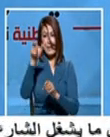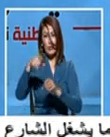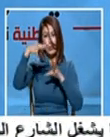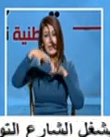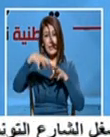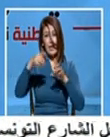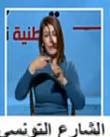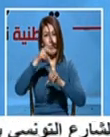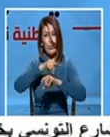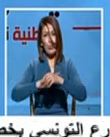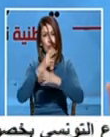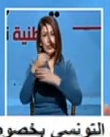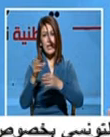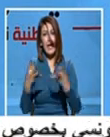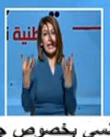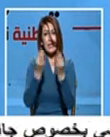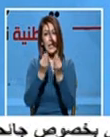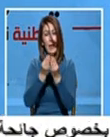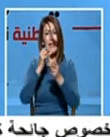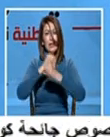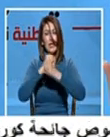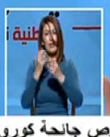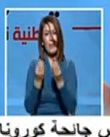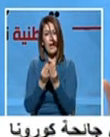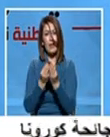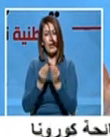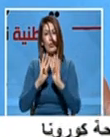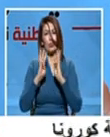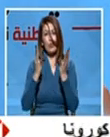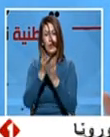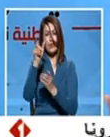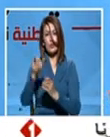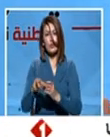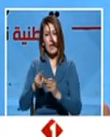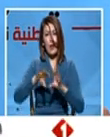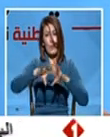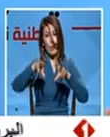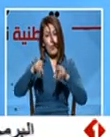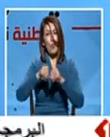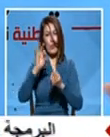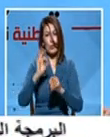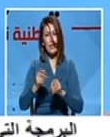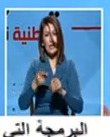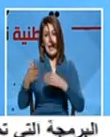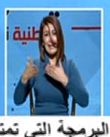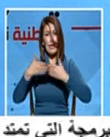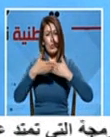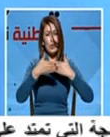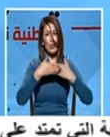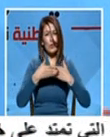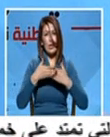تنظيم العائلي هما رجعوا يخدموا يمكن سختم هما من الأول ما فهموش وسكروا لظروف